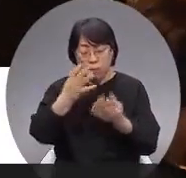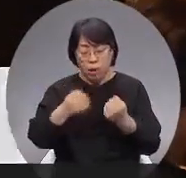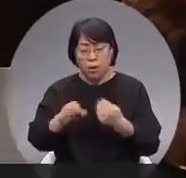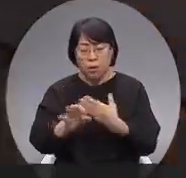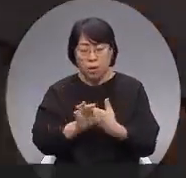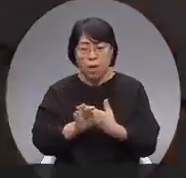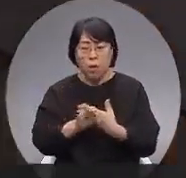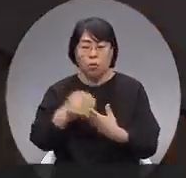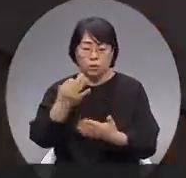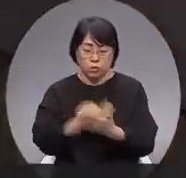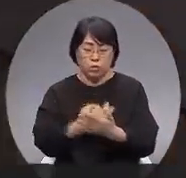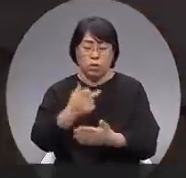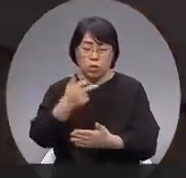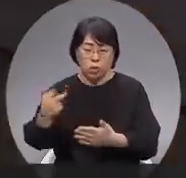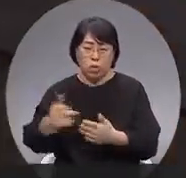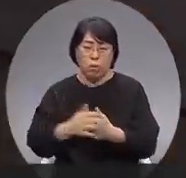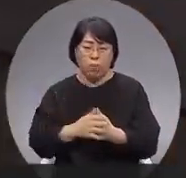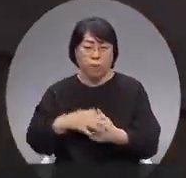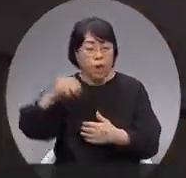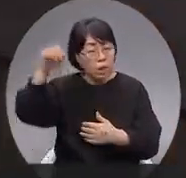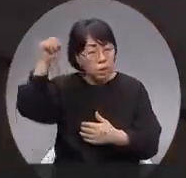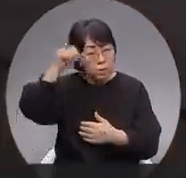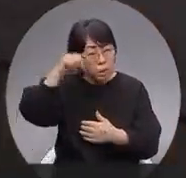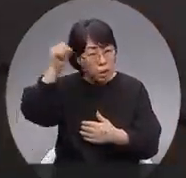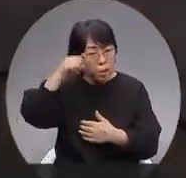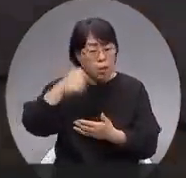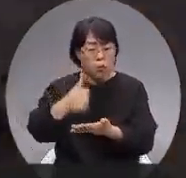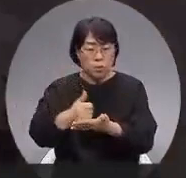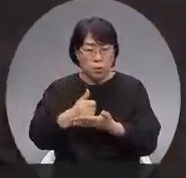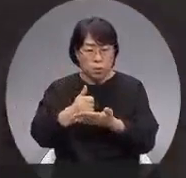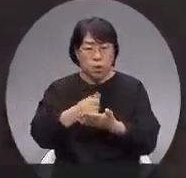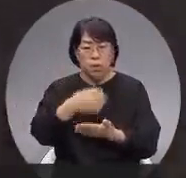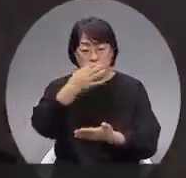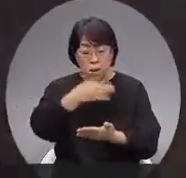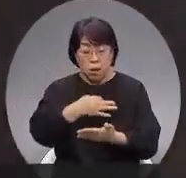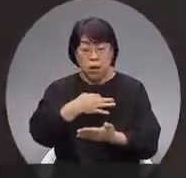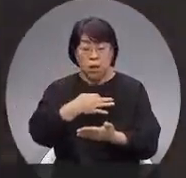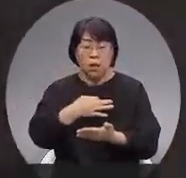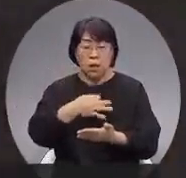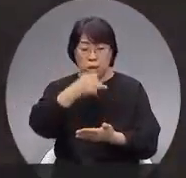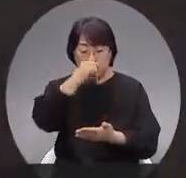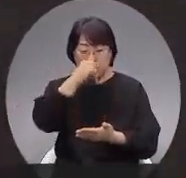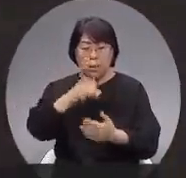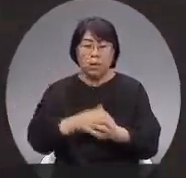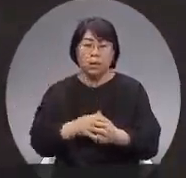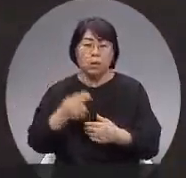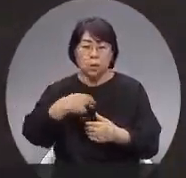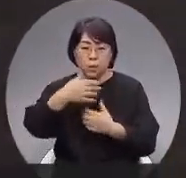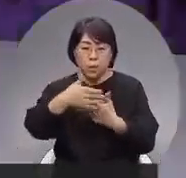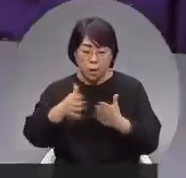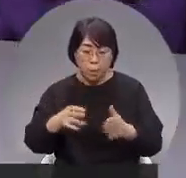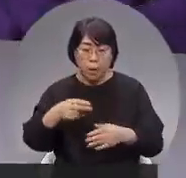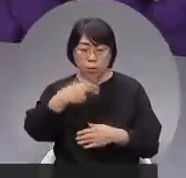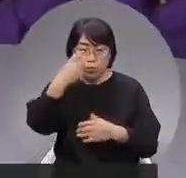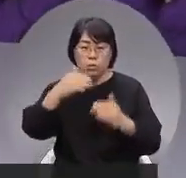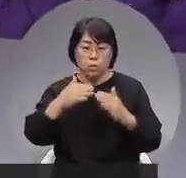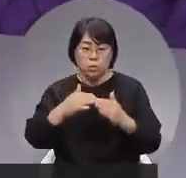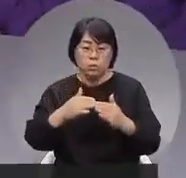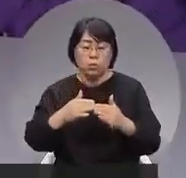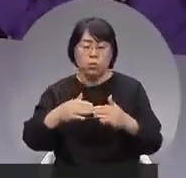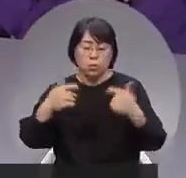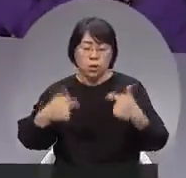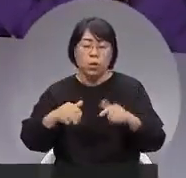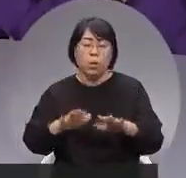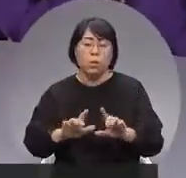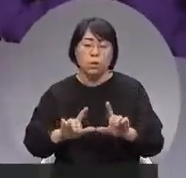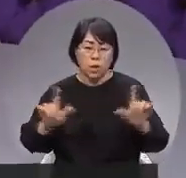그래서. 새벽 영업이 매출의 대부분을 차지하는 노래 연습장, 유흥시설 등을 운영하는 자영업자들은 이날만을 손꼽아